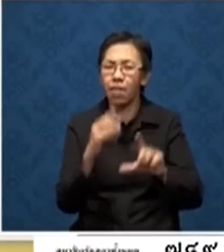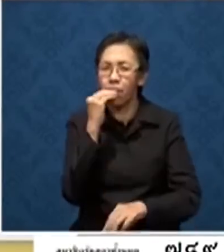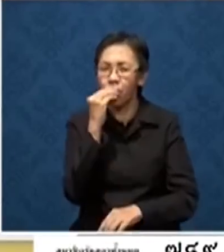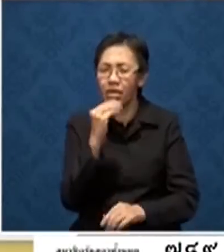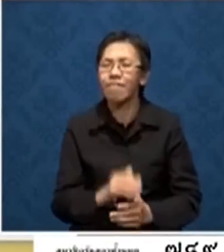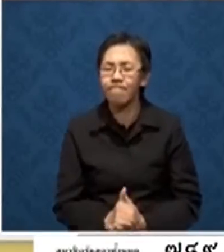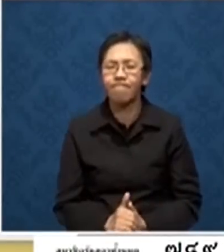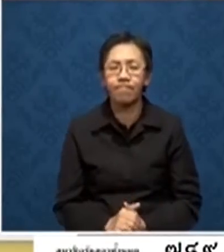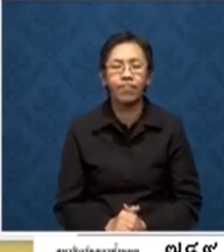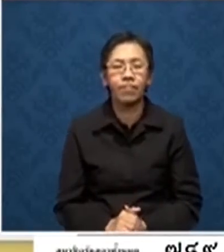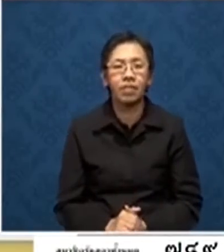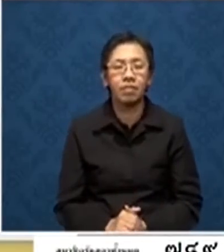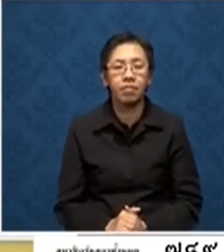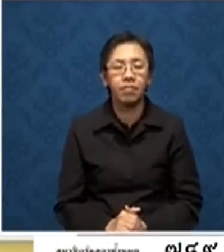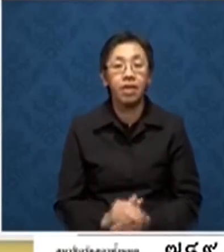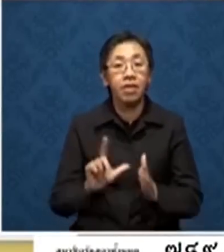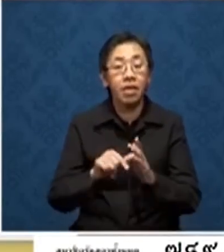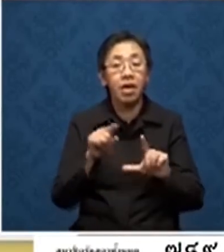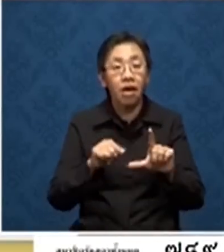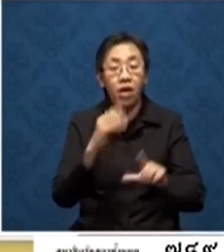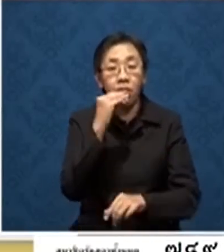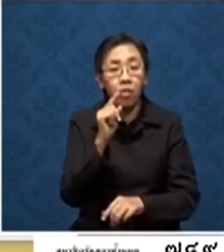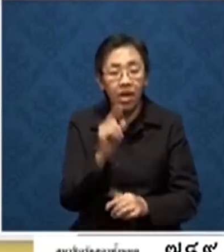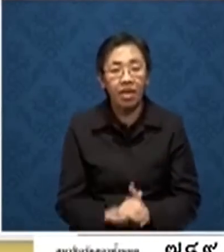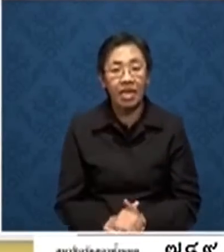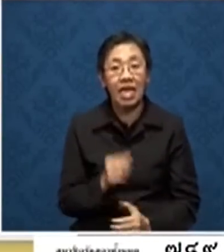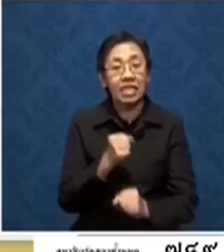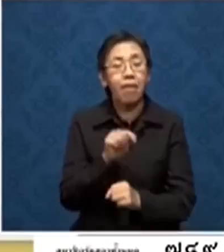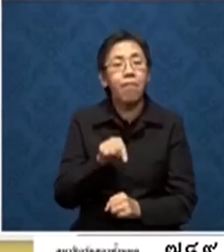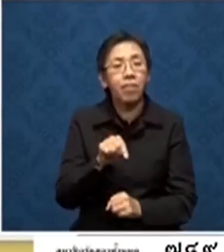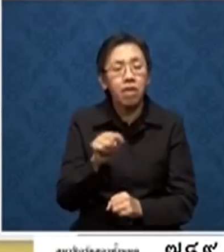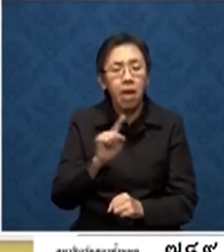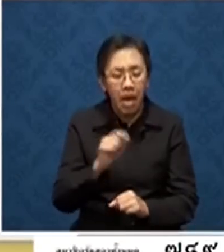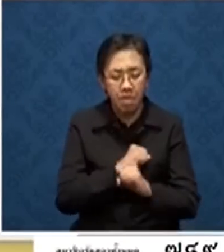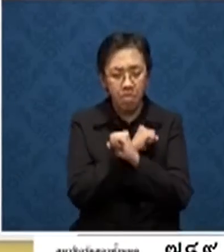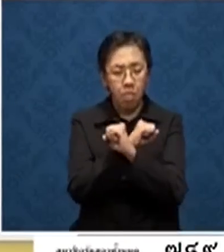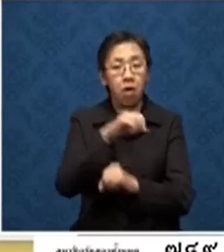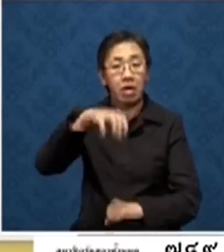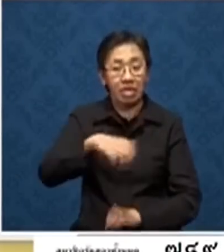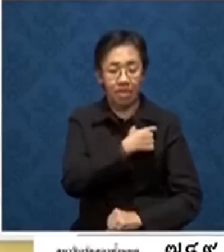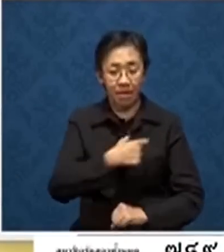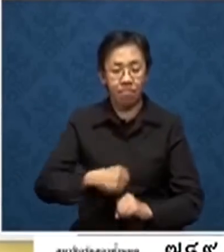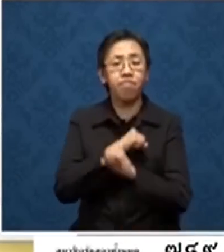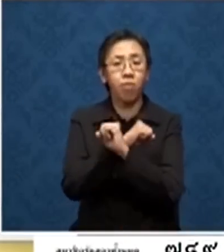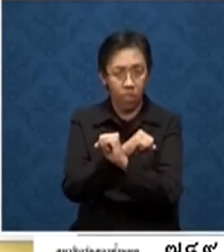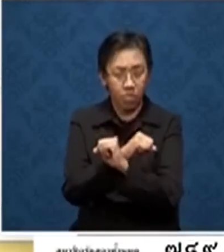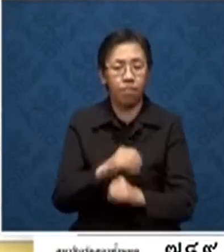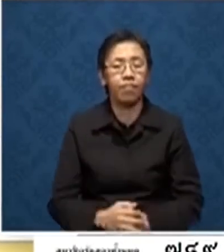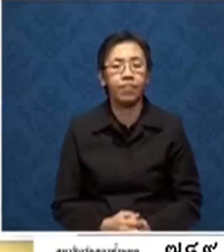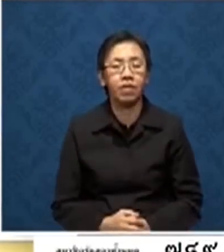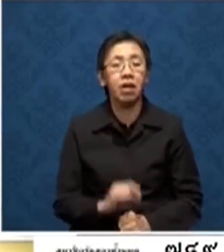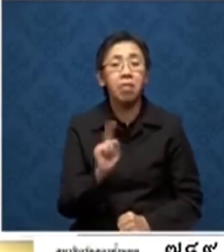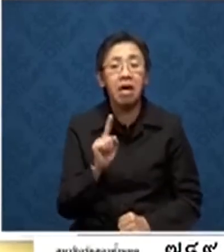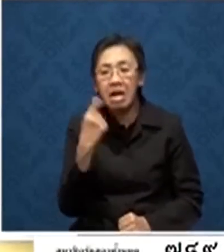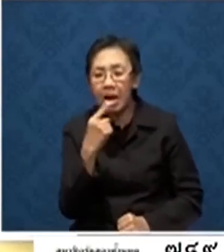ว่าการทำอย่างนี้เป็นการปกป้องสถาบันการทำอย่างนี้เพื่อไม่